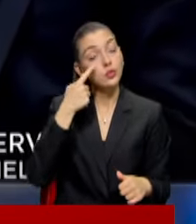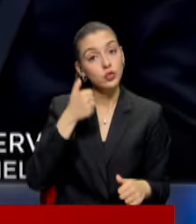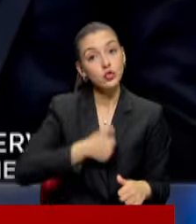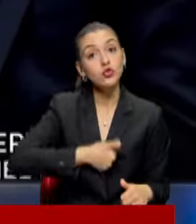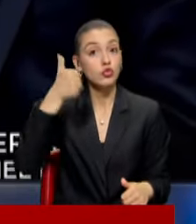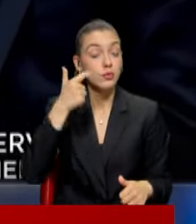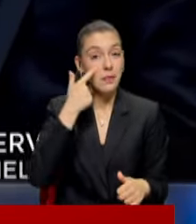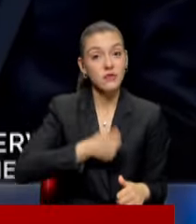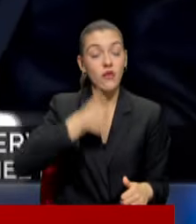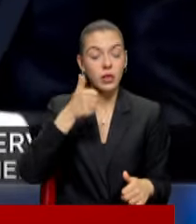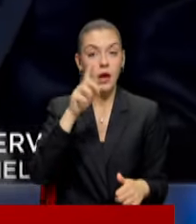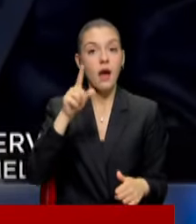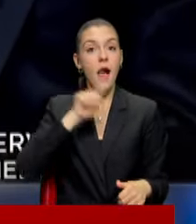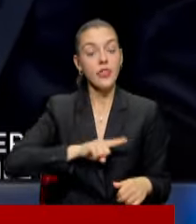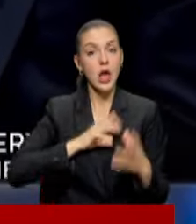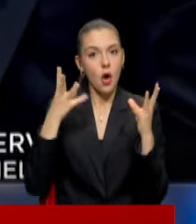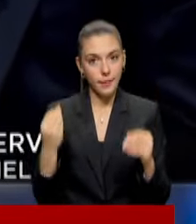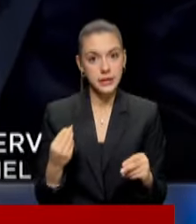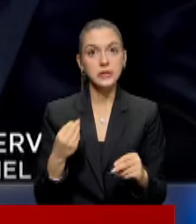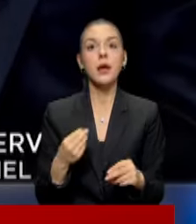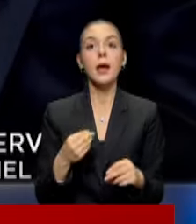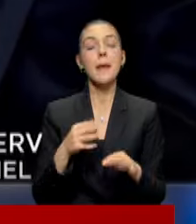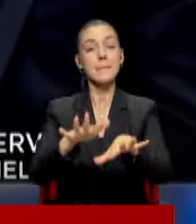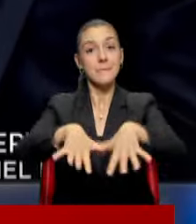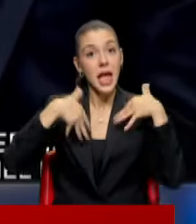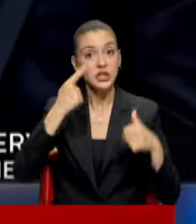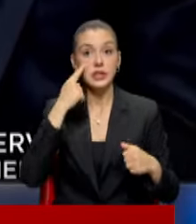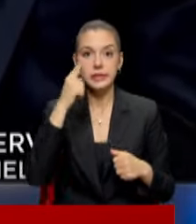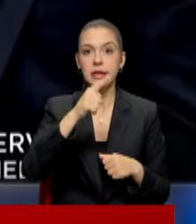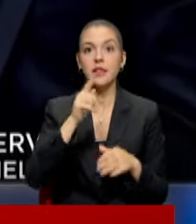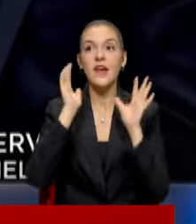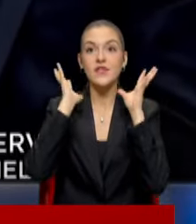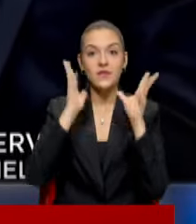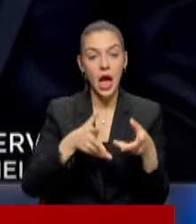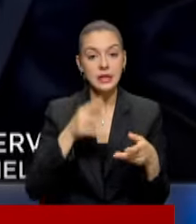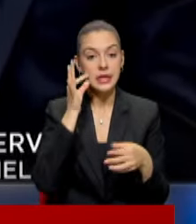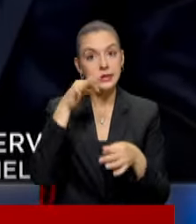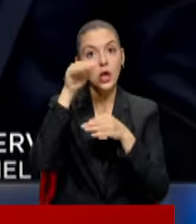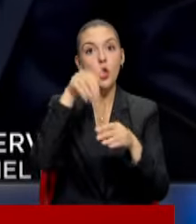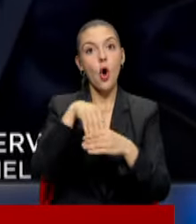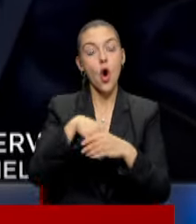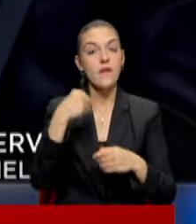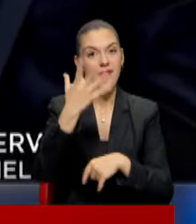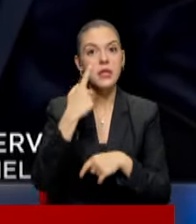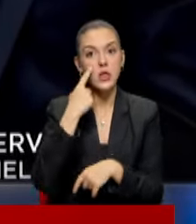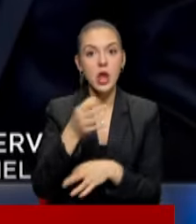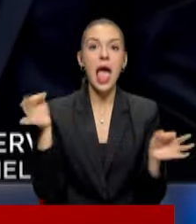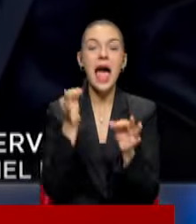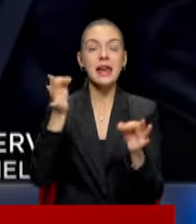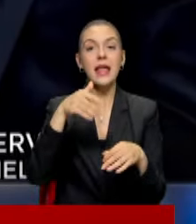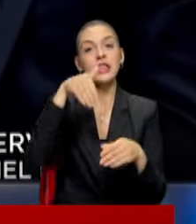olmasının tek yolu Türkiye Büyük Millet Meclisi'nin yeterli çoğunluğu da arak alacağı Erken seçim